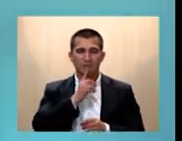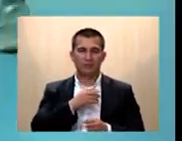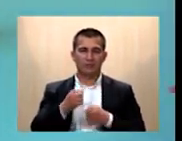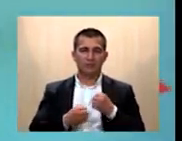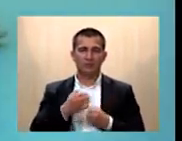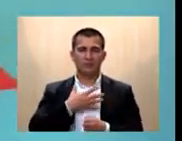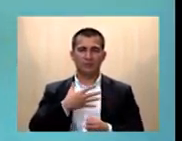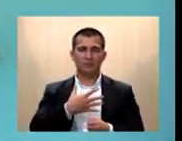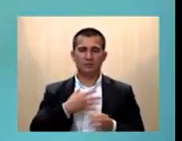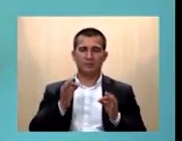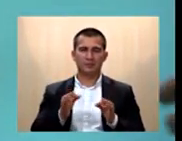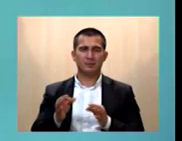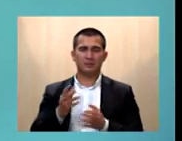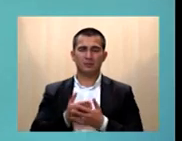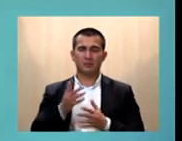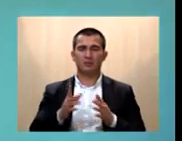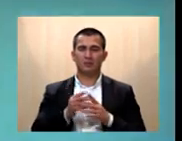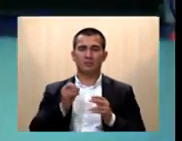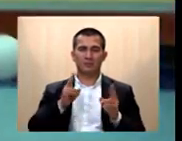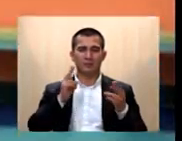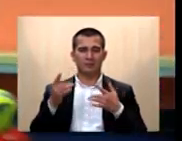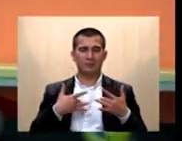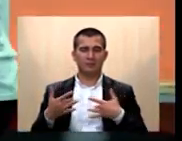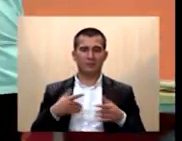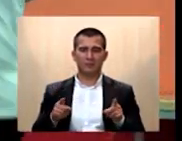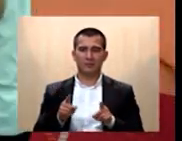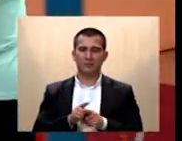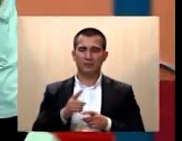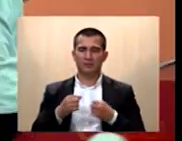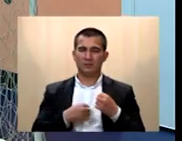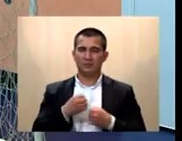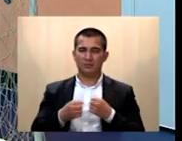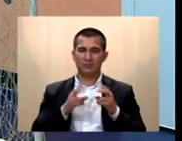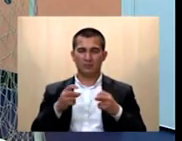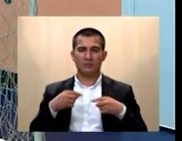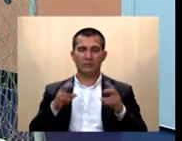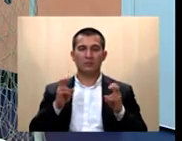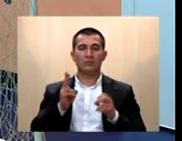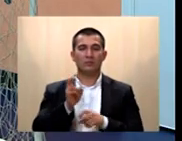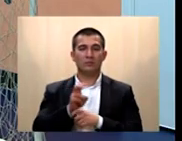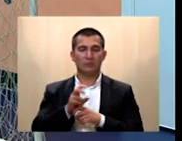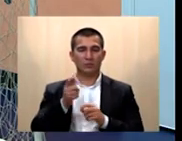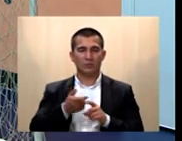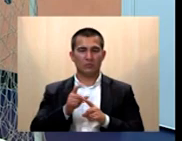Bu ham raqs uslubidagi mashqimiz. Buni futbolchilarimiz bilishadi.